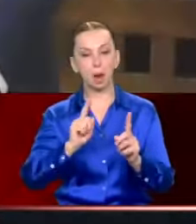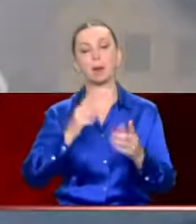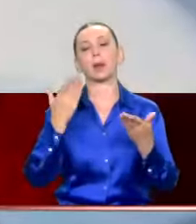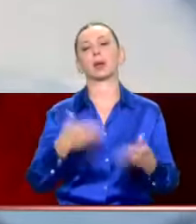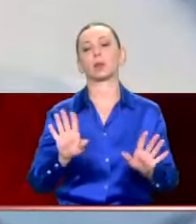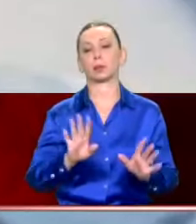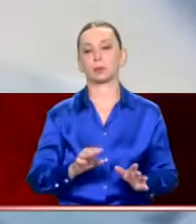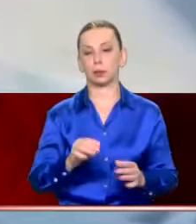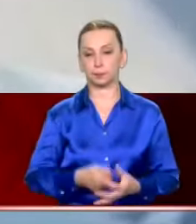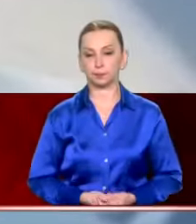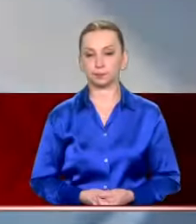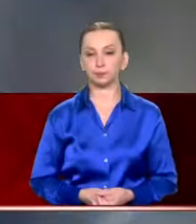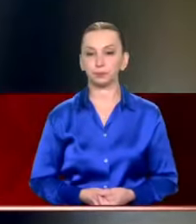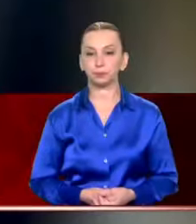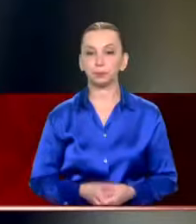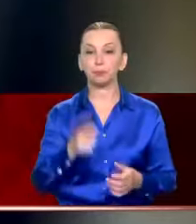reddetti.